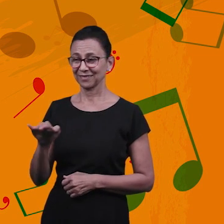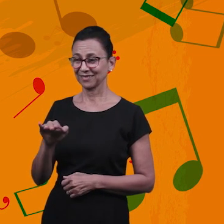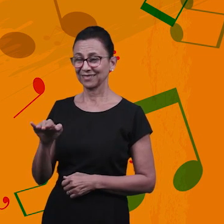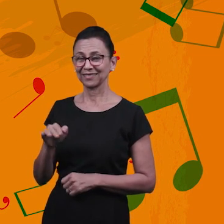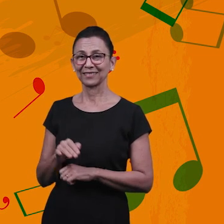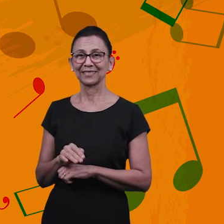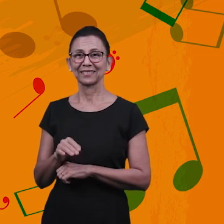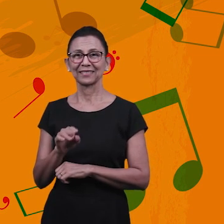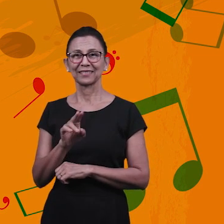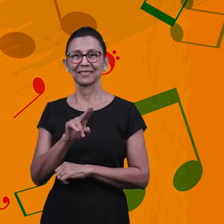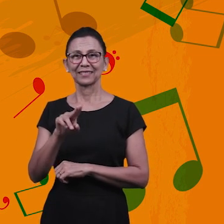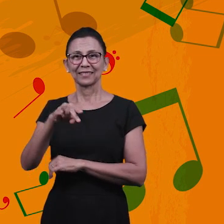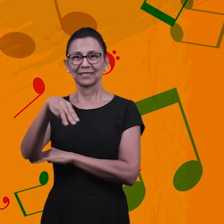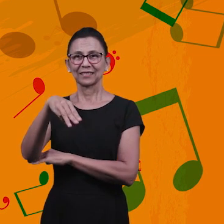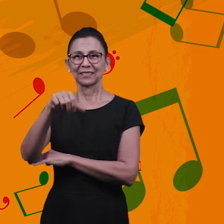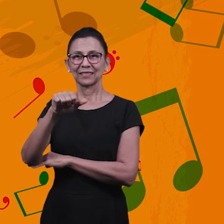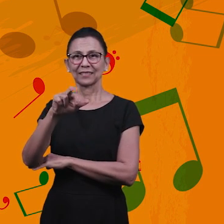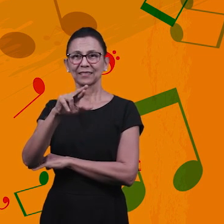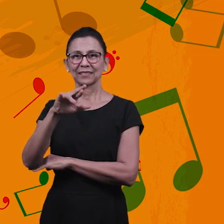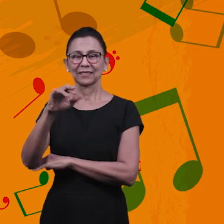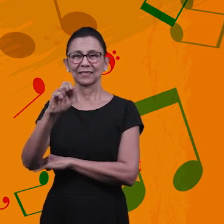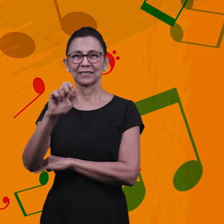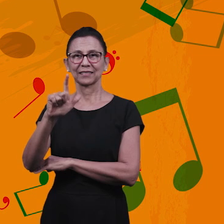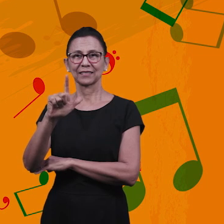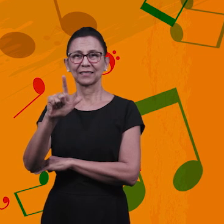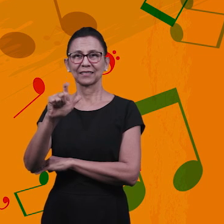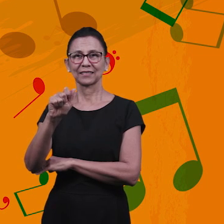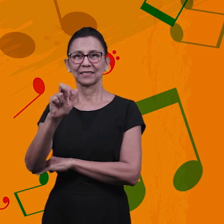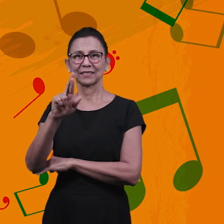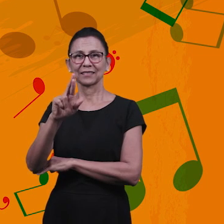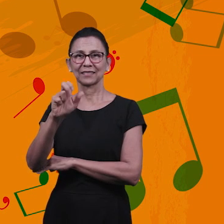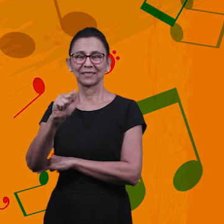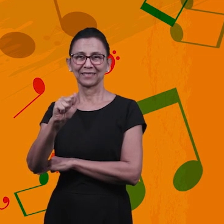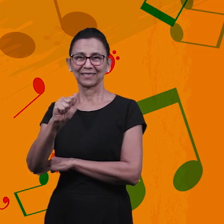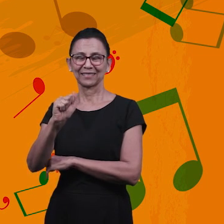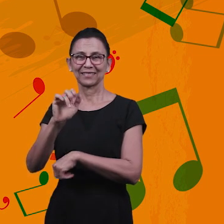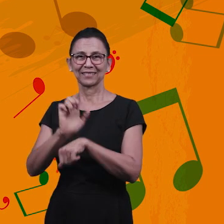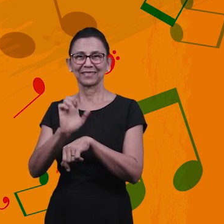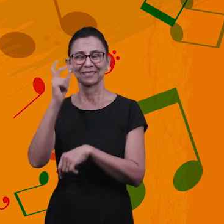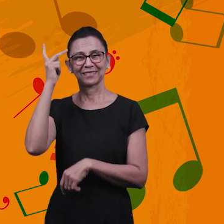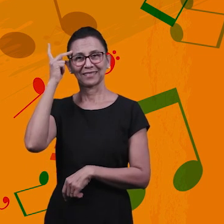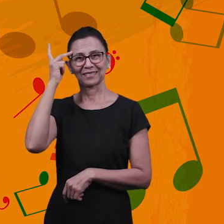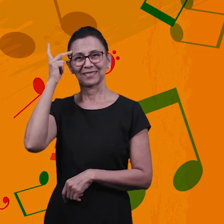L'intermédiaire Maria Clara, de Jacareí, São Paulo.